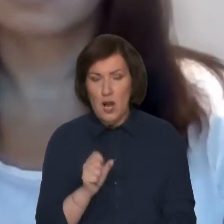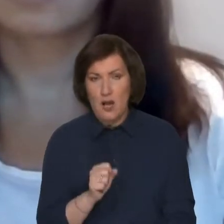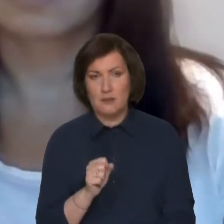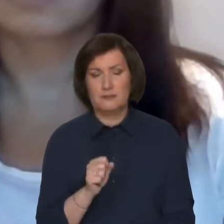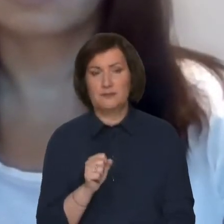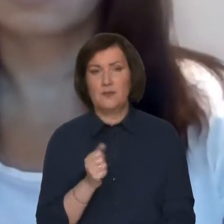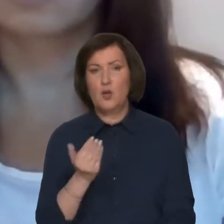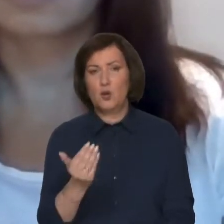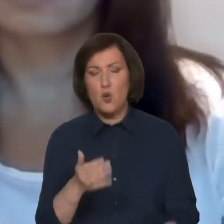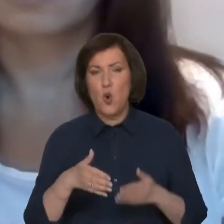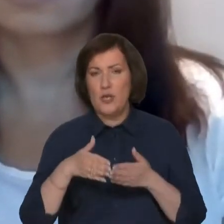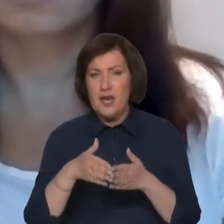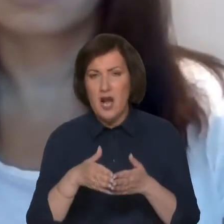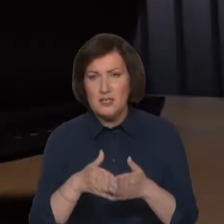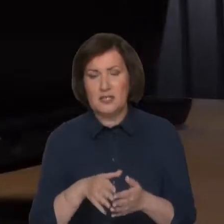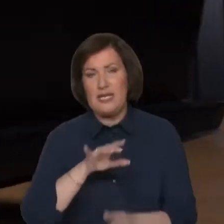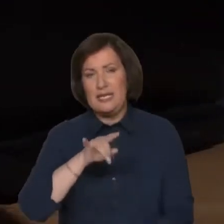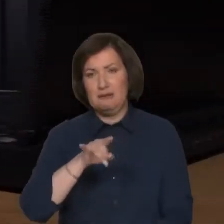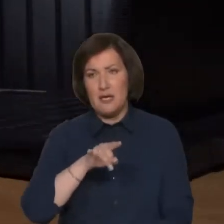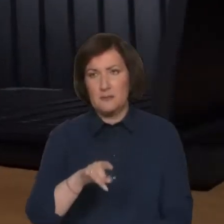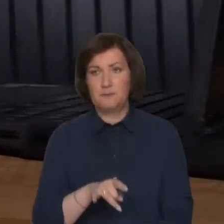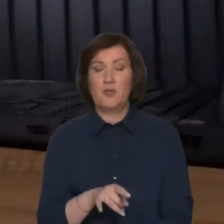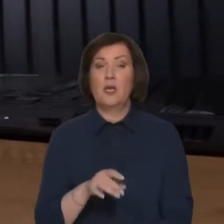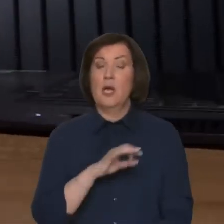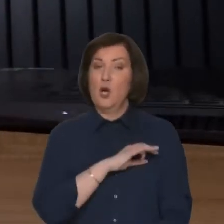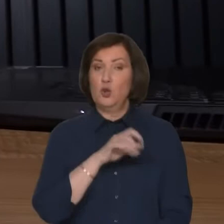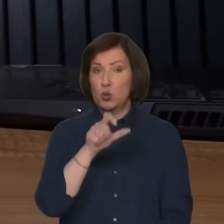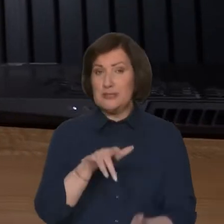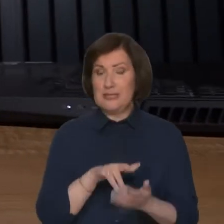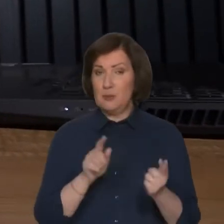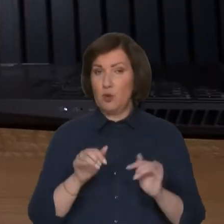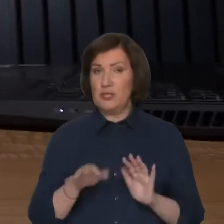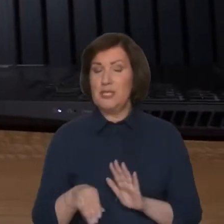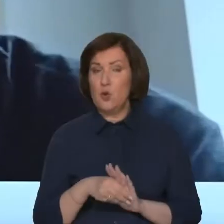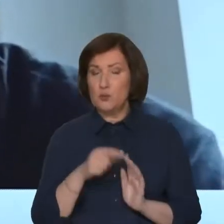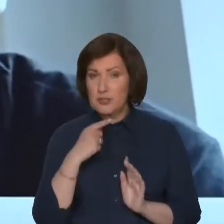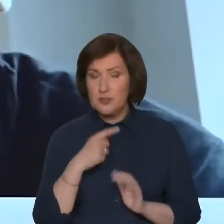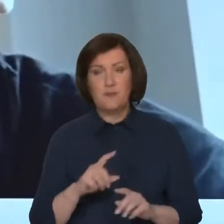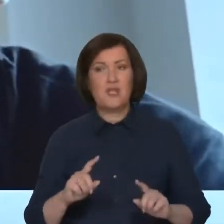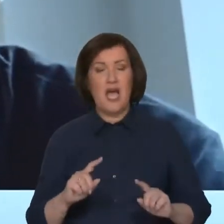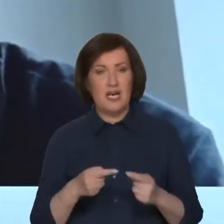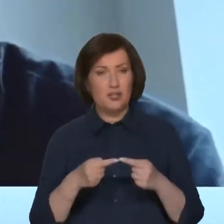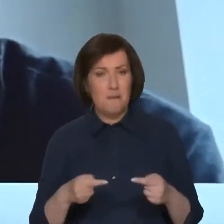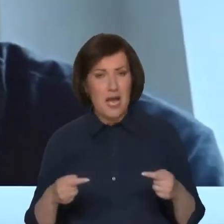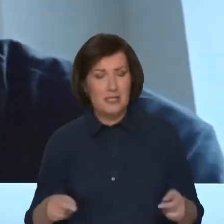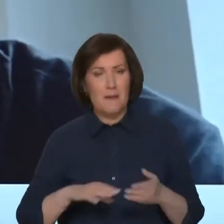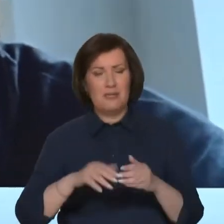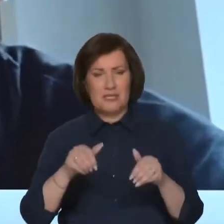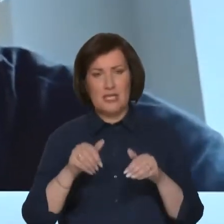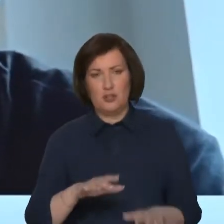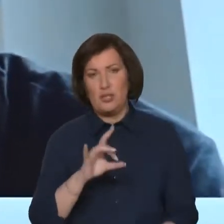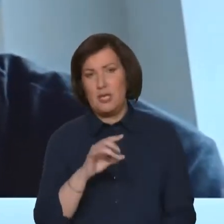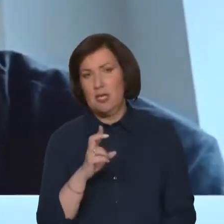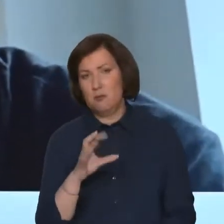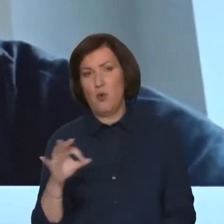зокрема, його яхта та літак. Водночас юрист Центру протидії корупції каже, арешт майна можливий після рішення